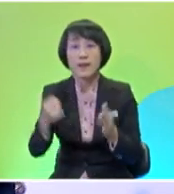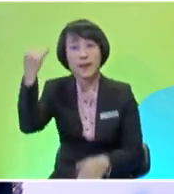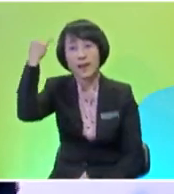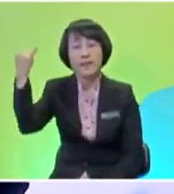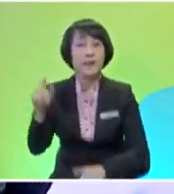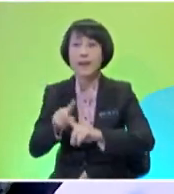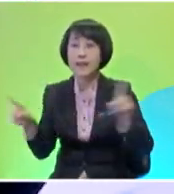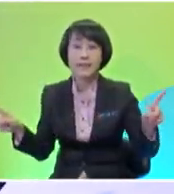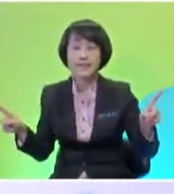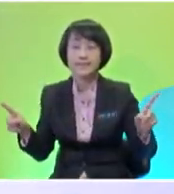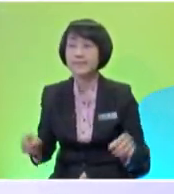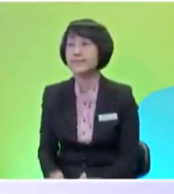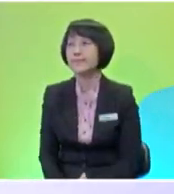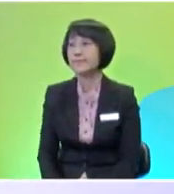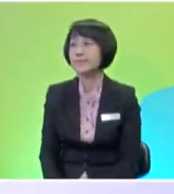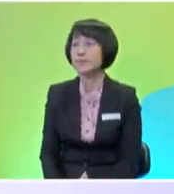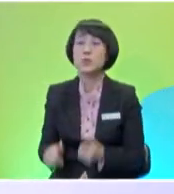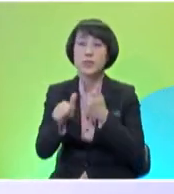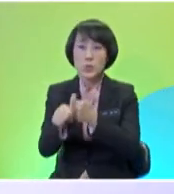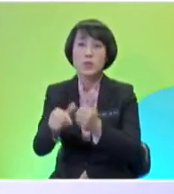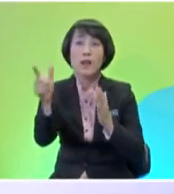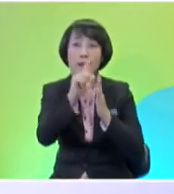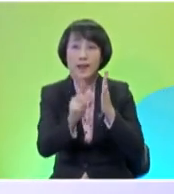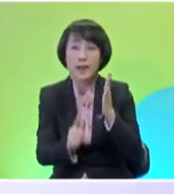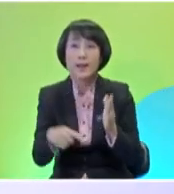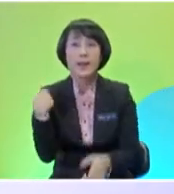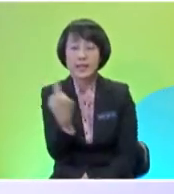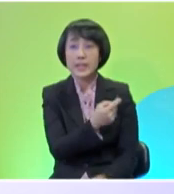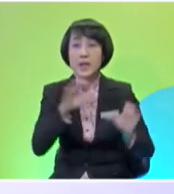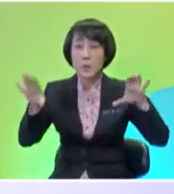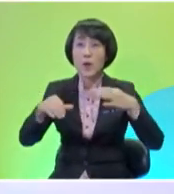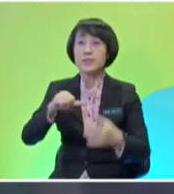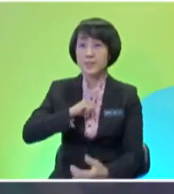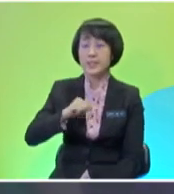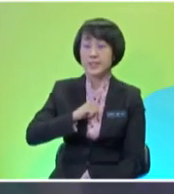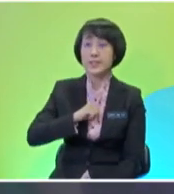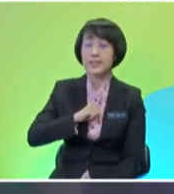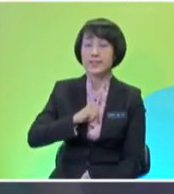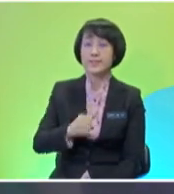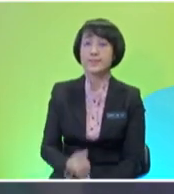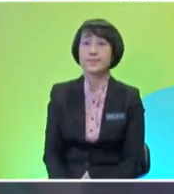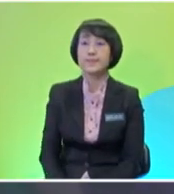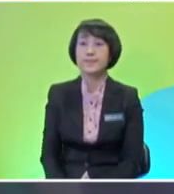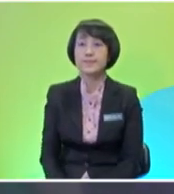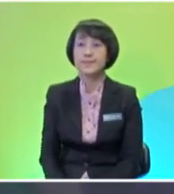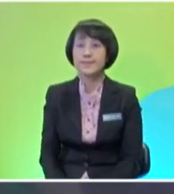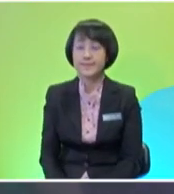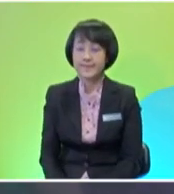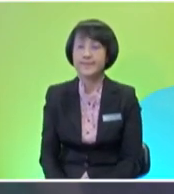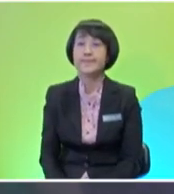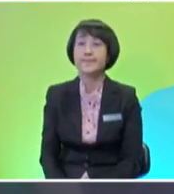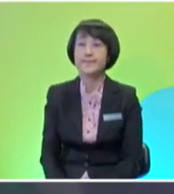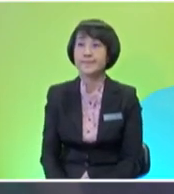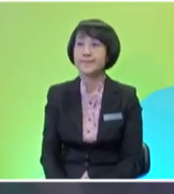di rumah, okey, dia sama je. Okey, maknanya kawan dia dengan dia tak sama idea. Jadi dia kena ikut lakaran sendiri.